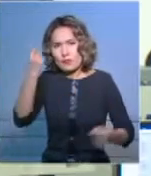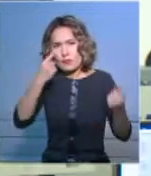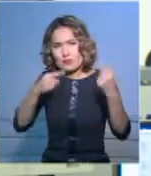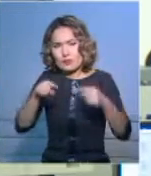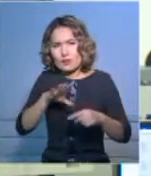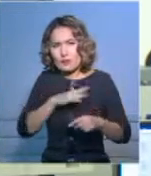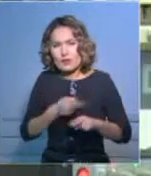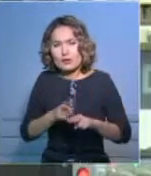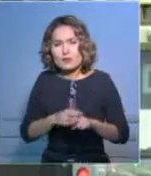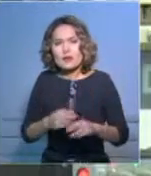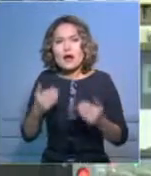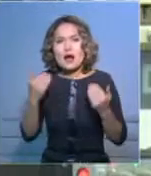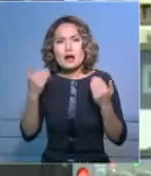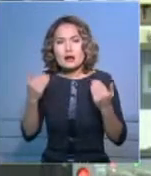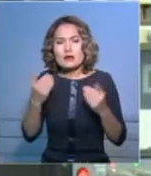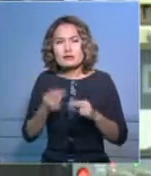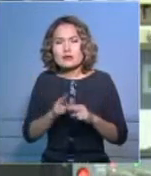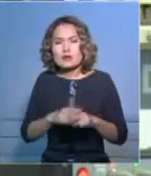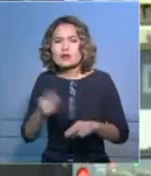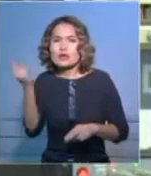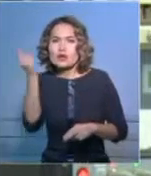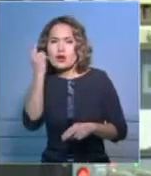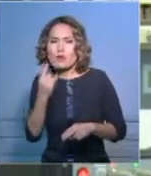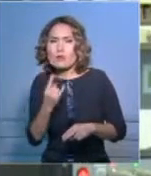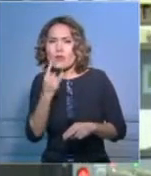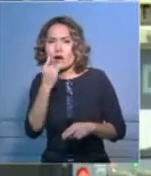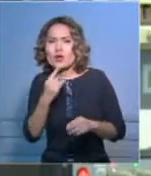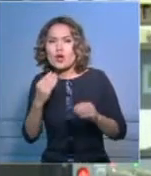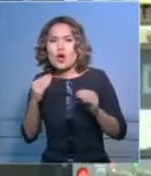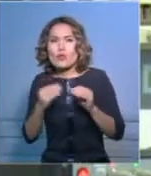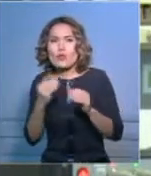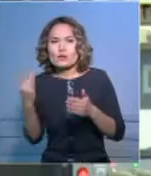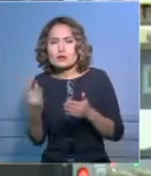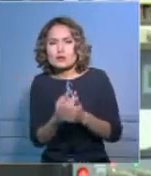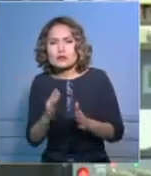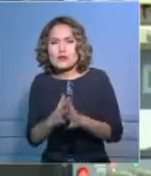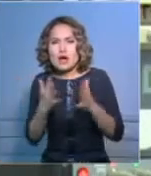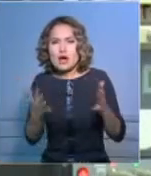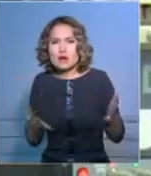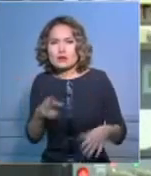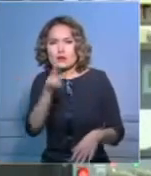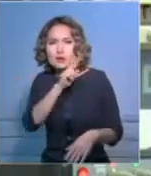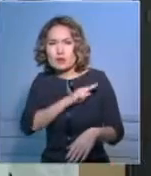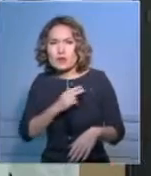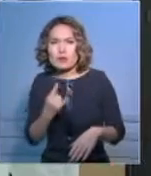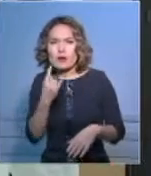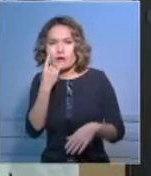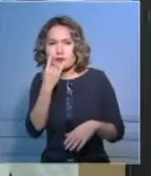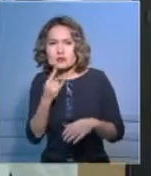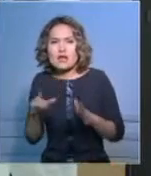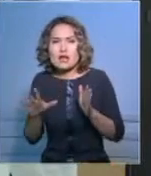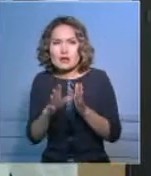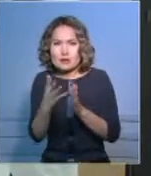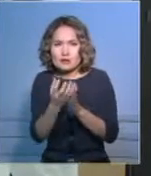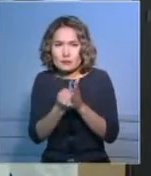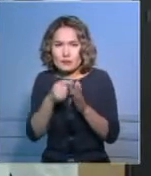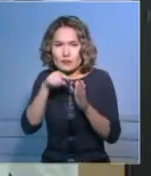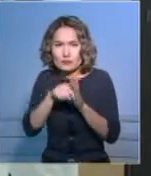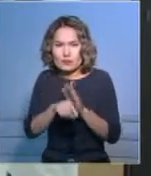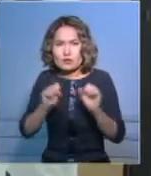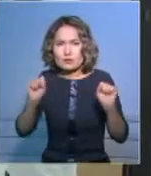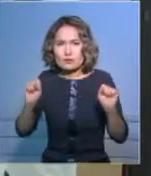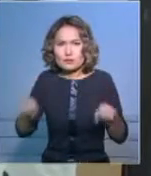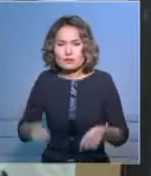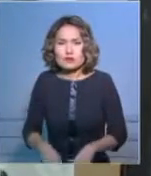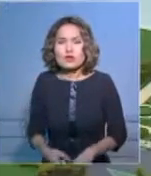қазіргі смартфондардың батареясына қарағанда 10 есе артық жұмыс істейді және қуатты ұзақ сақтай алады. Ұялы телефондарға арналған батарея